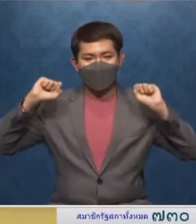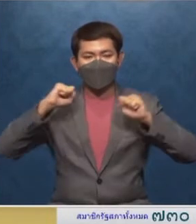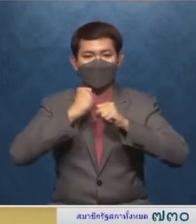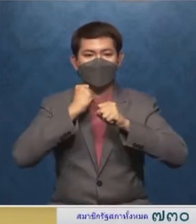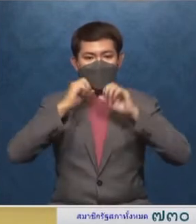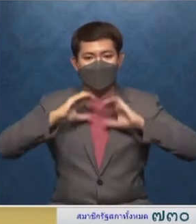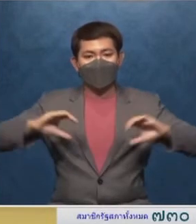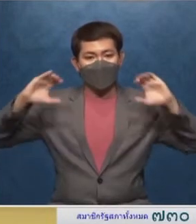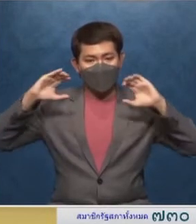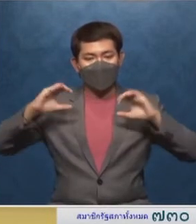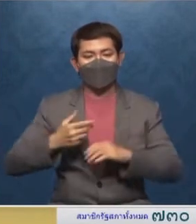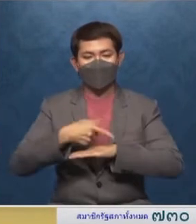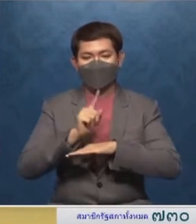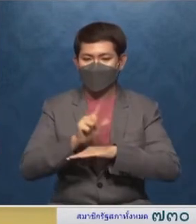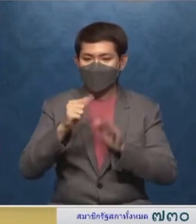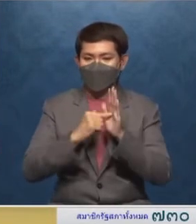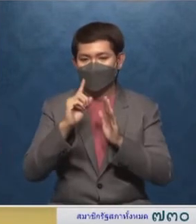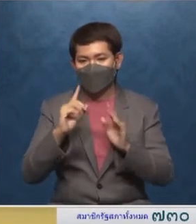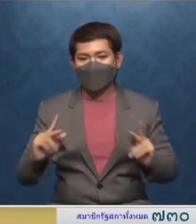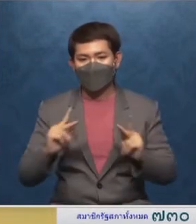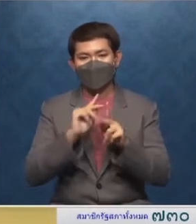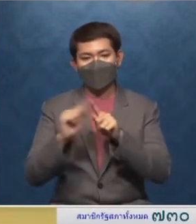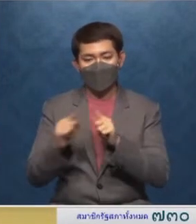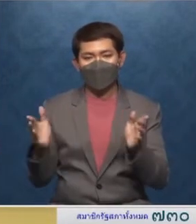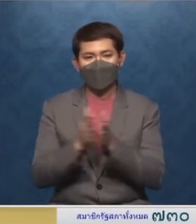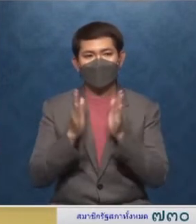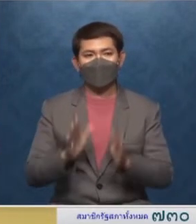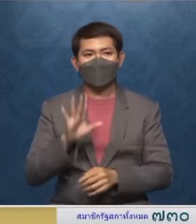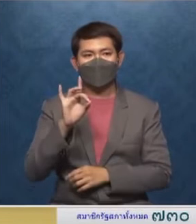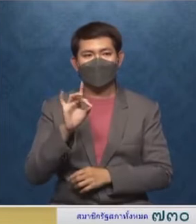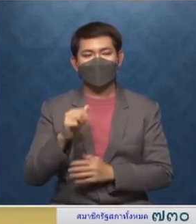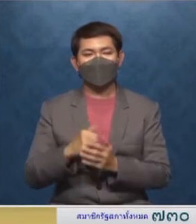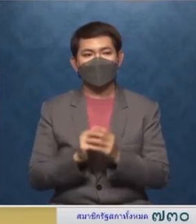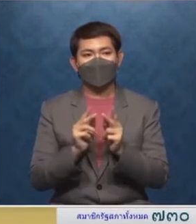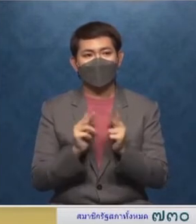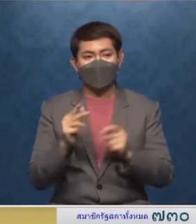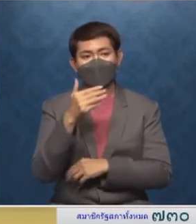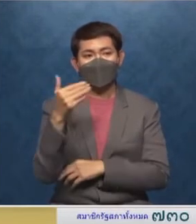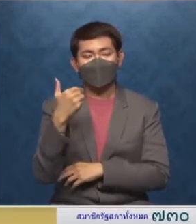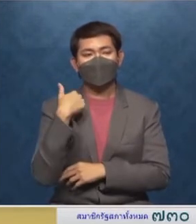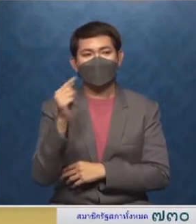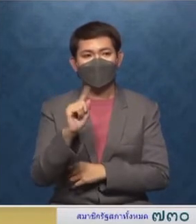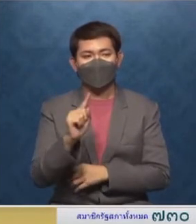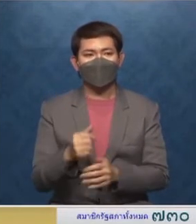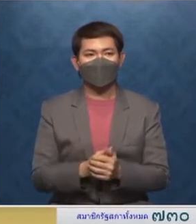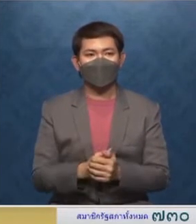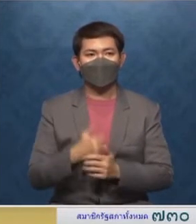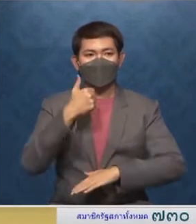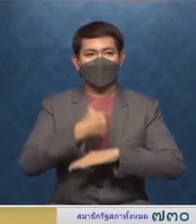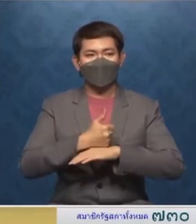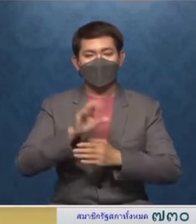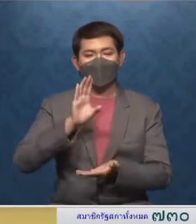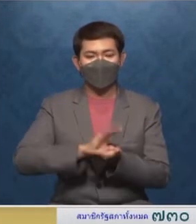ง8ท่านแล้วก็สู่สำเร็จของคณะกรรมการระดับชาติเนี่ยก็หนีไม่พ้นนะครับผู้อำนวยการสำนักงบประ